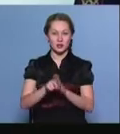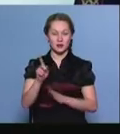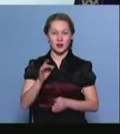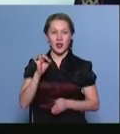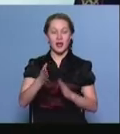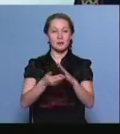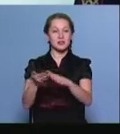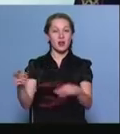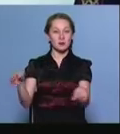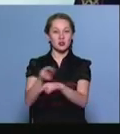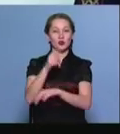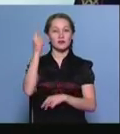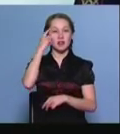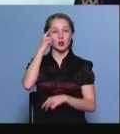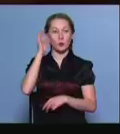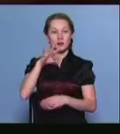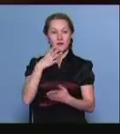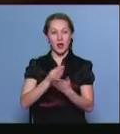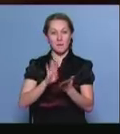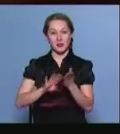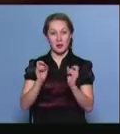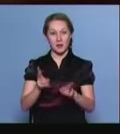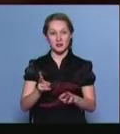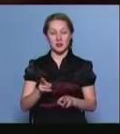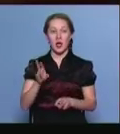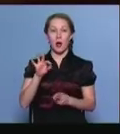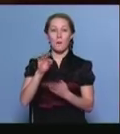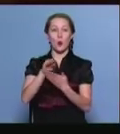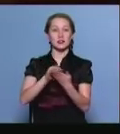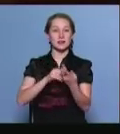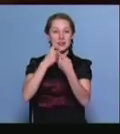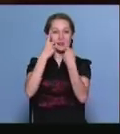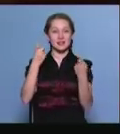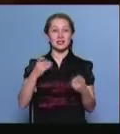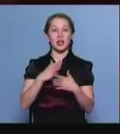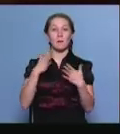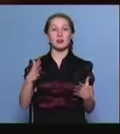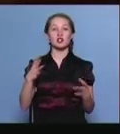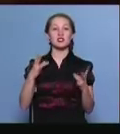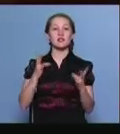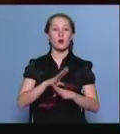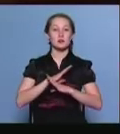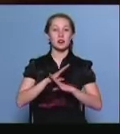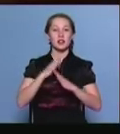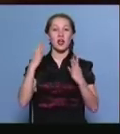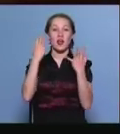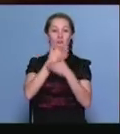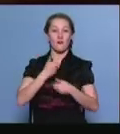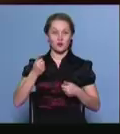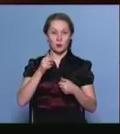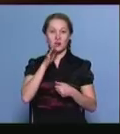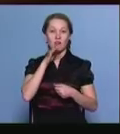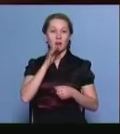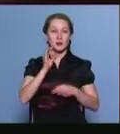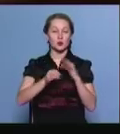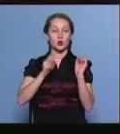призывают пешеходов задуматься о своей безопасности. Согласно статистике, большинство наездов на пешеходов происходит в темное время суток. Помочь может вот такой